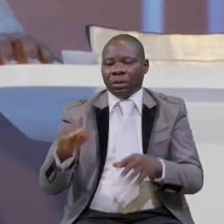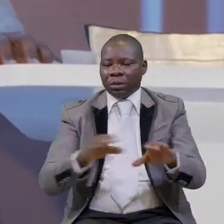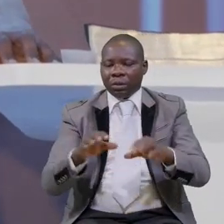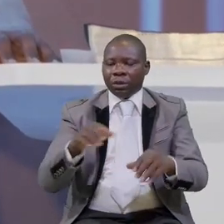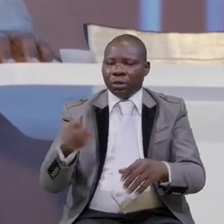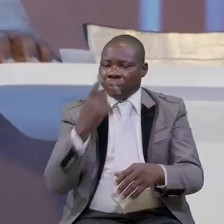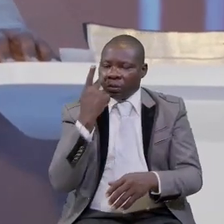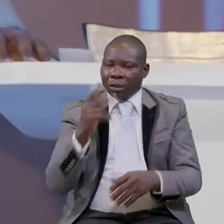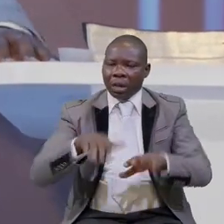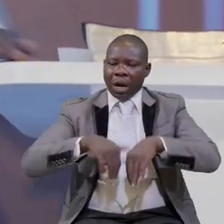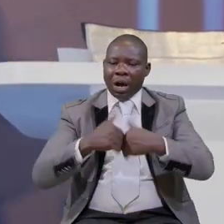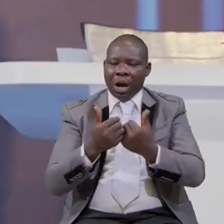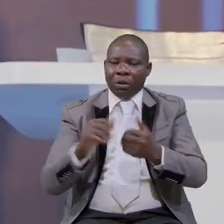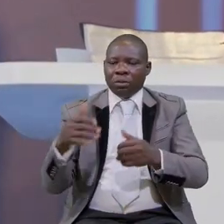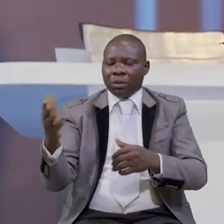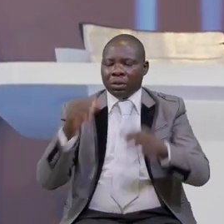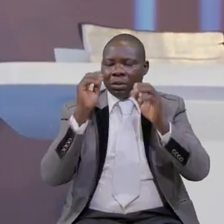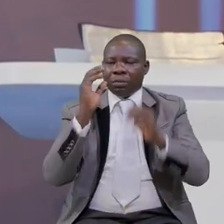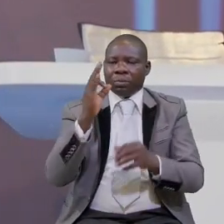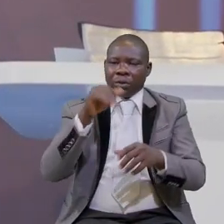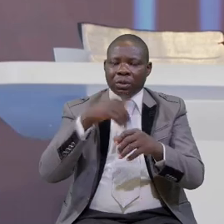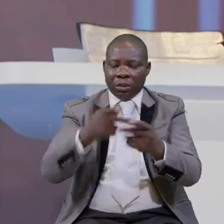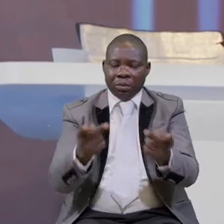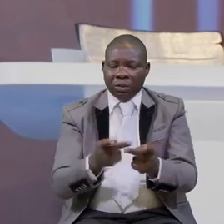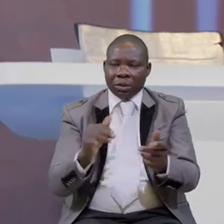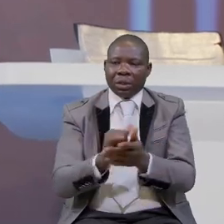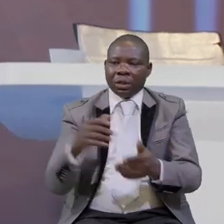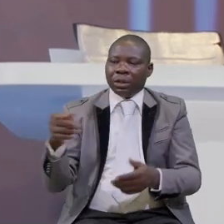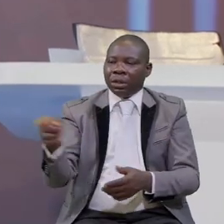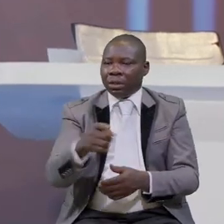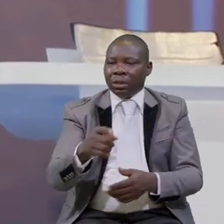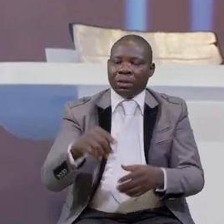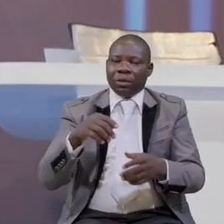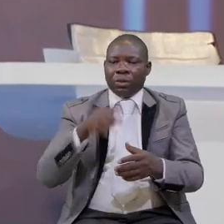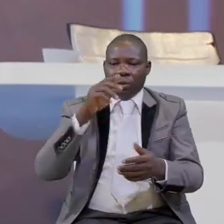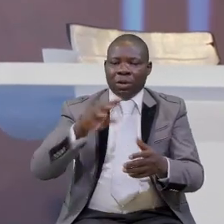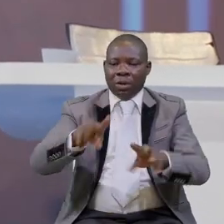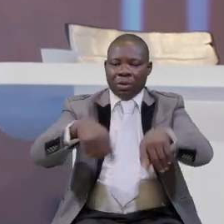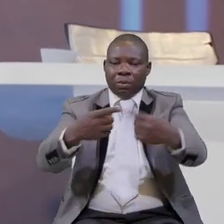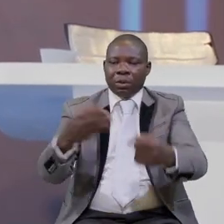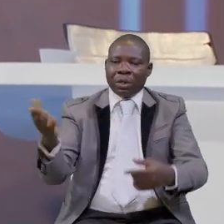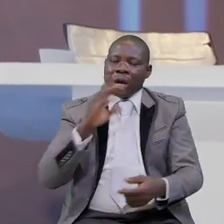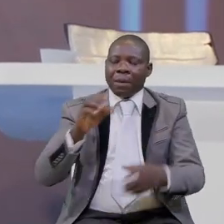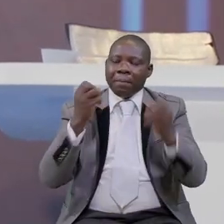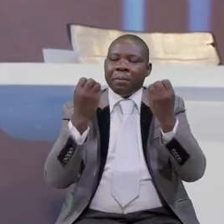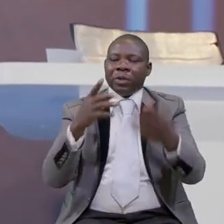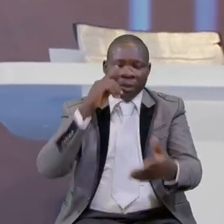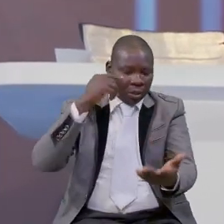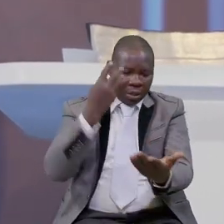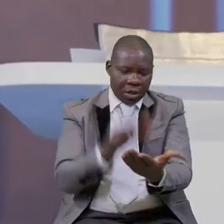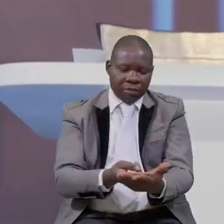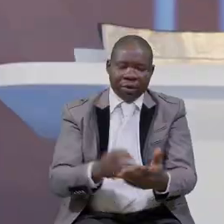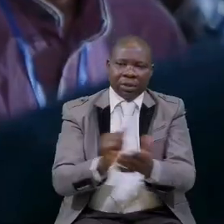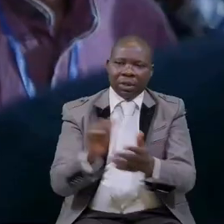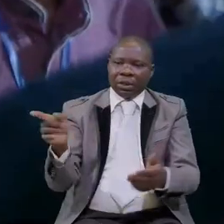prêché. Voici les lieux où ils sont allés. Et cela était évident qu'ils avaient